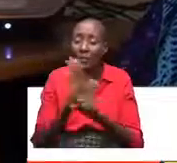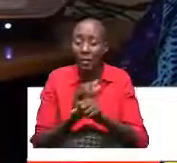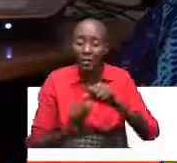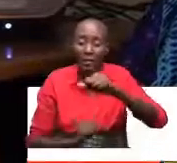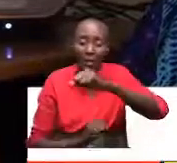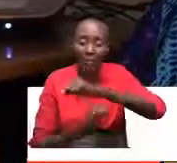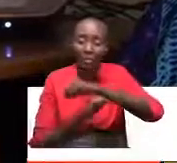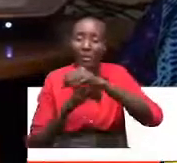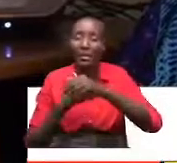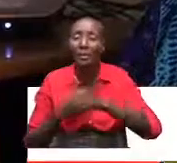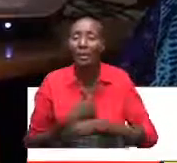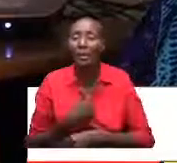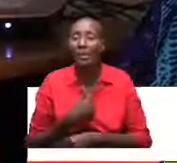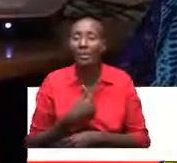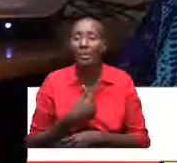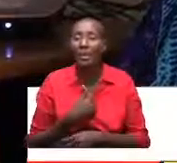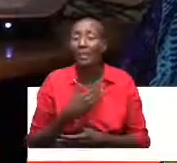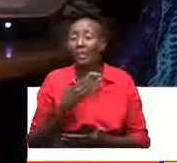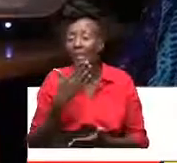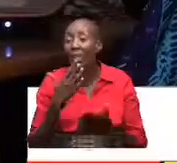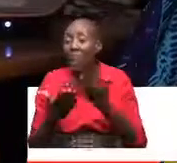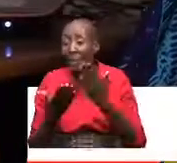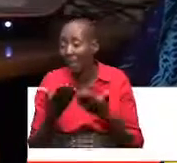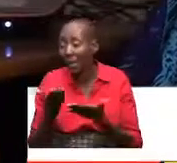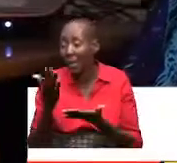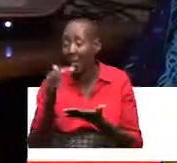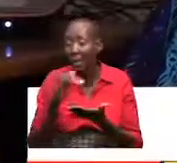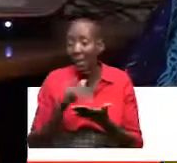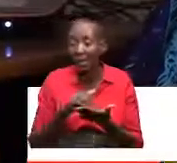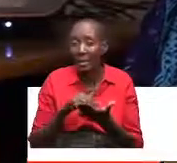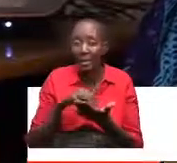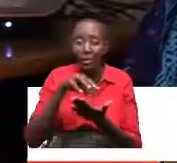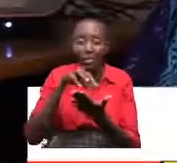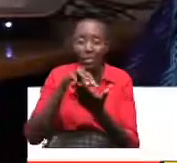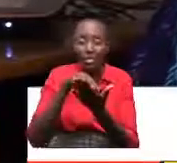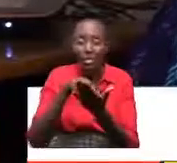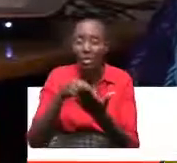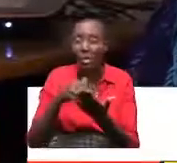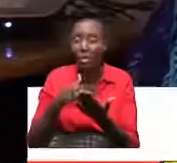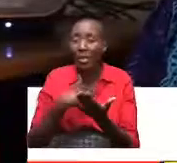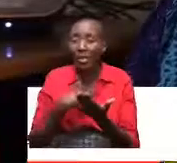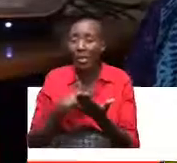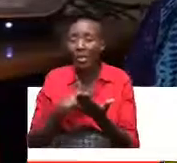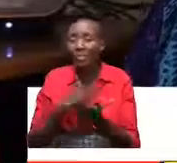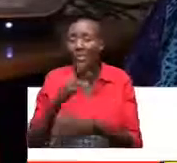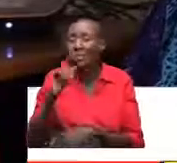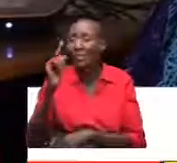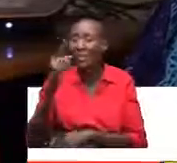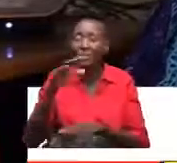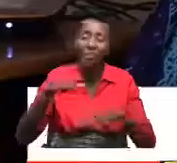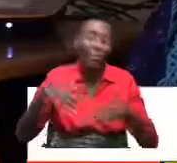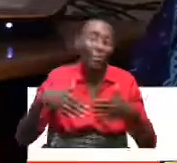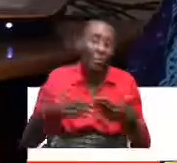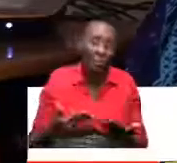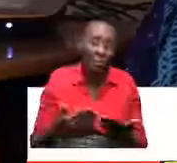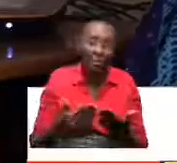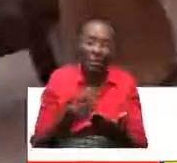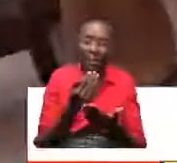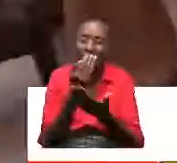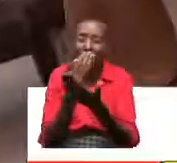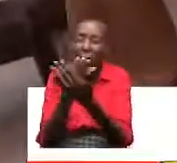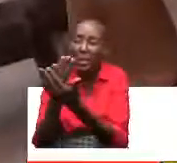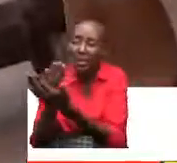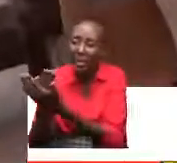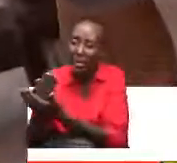kwamba asije akajipata tena katika ile hali ambayo iliyokuwa kwanza ama hali ambayo ya kuombaomba.